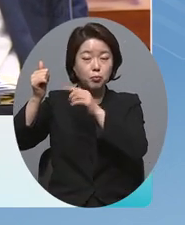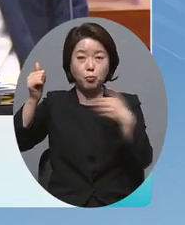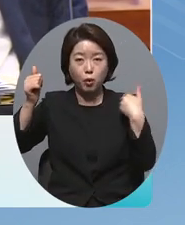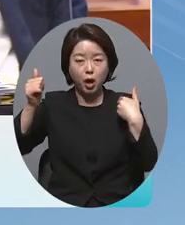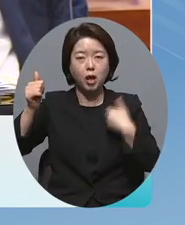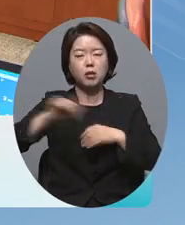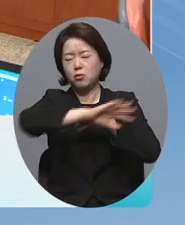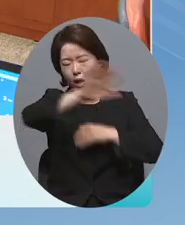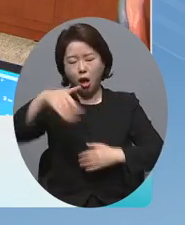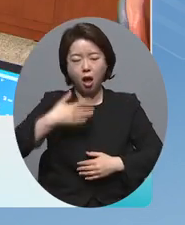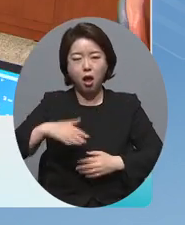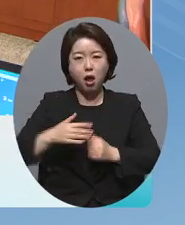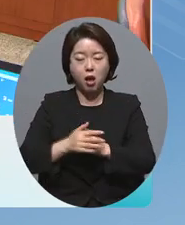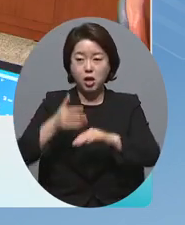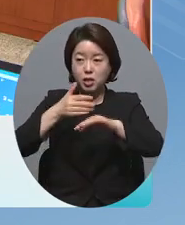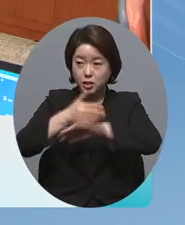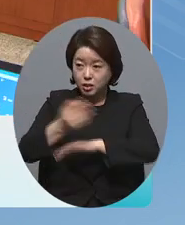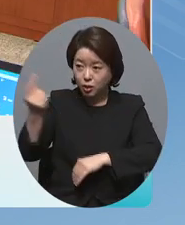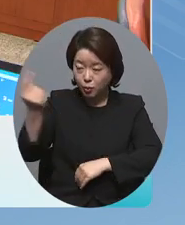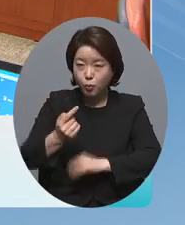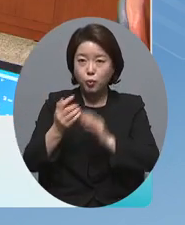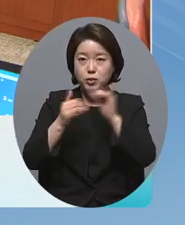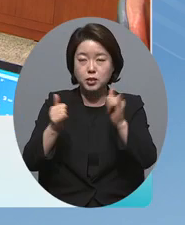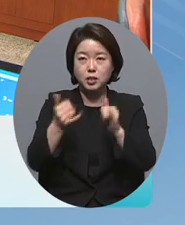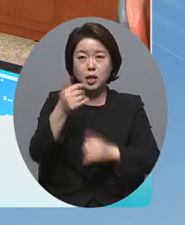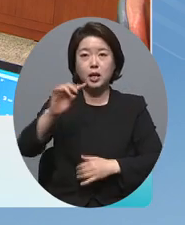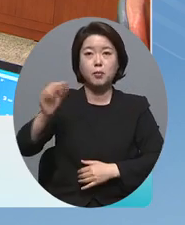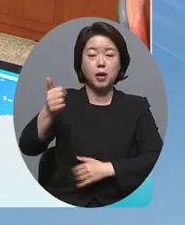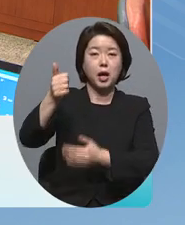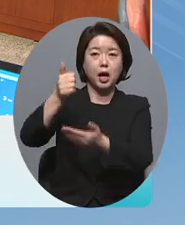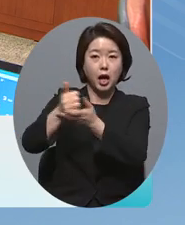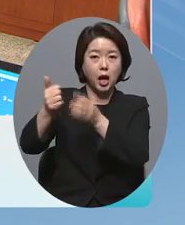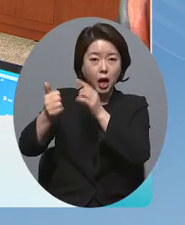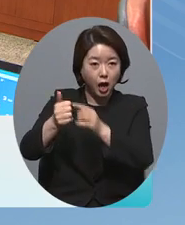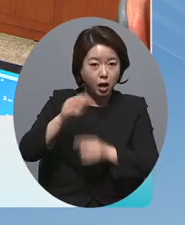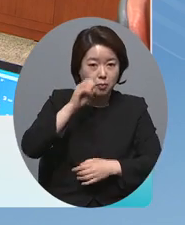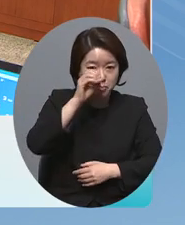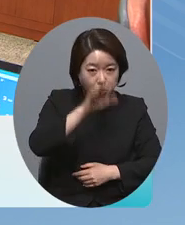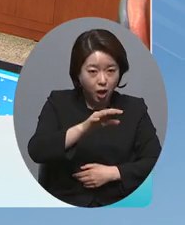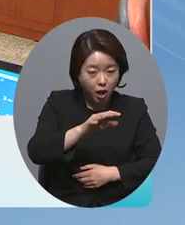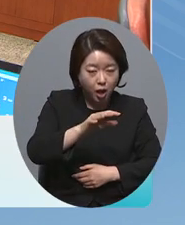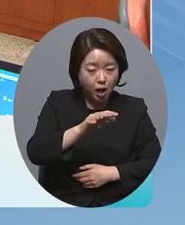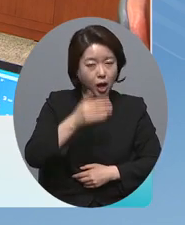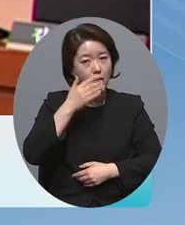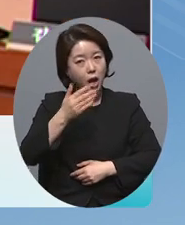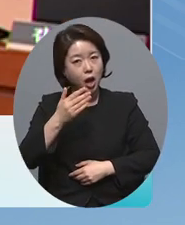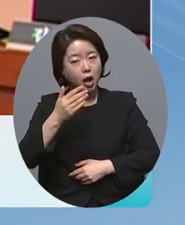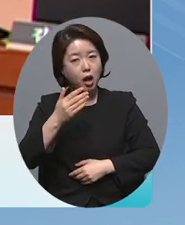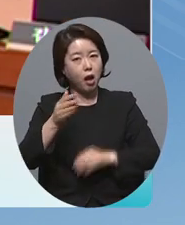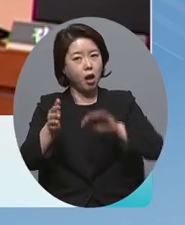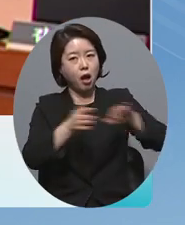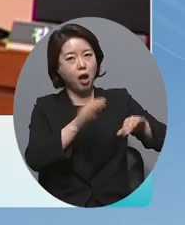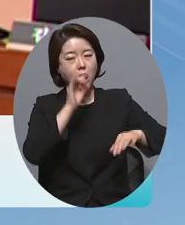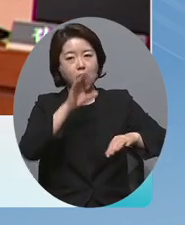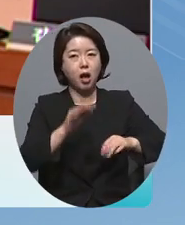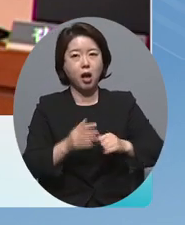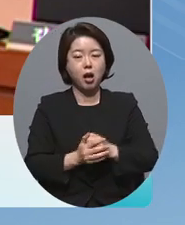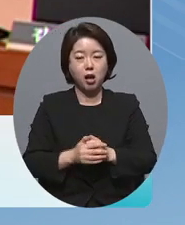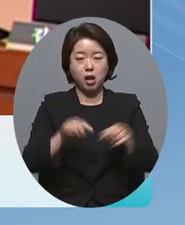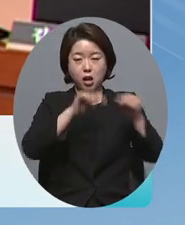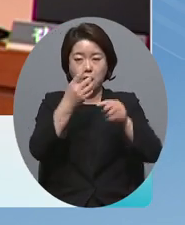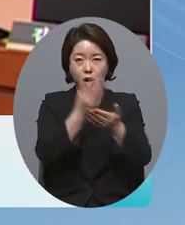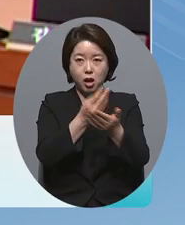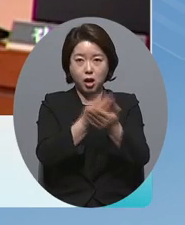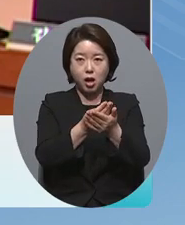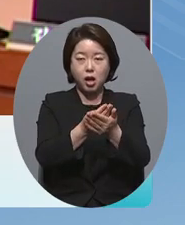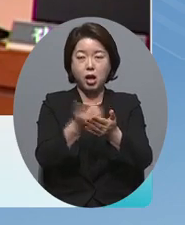그래서 늦게 온 사람이 한동훈일 것이다 라는 생각 속에서 한동훈으로 얘기할 가능성은 배제를 못해요. 그러면 그 녹취에는